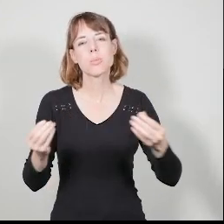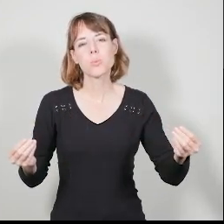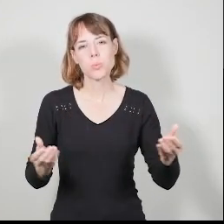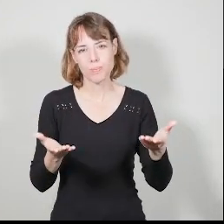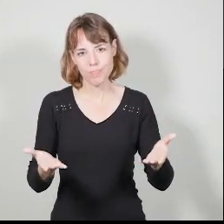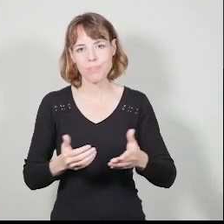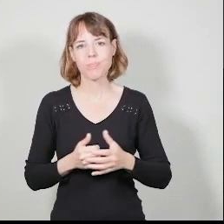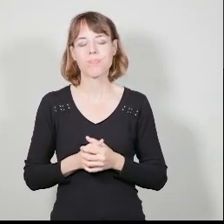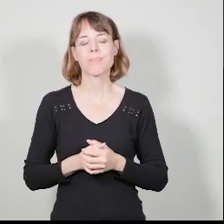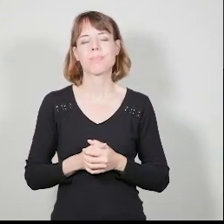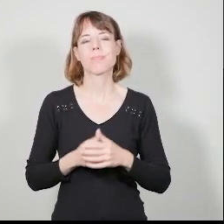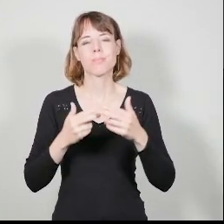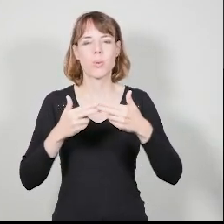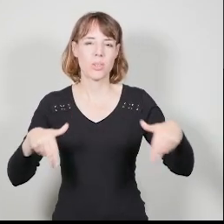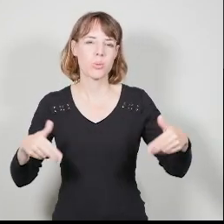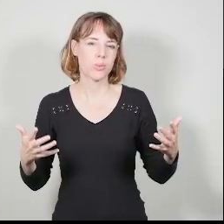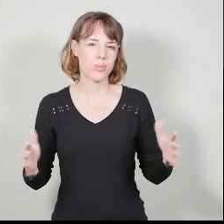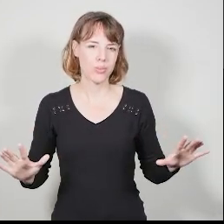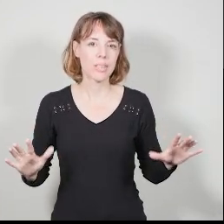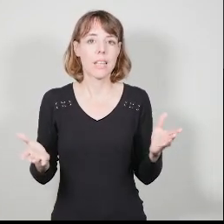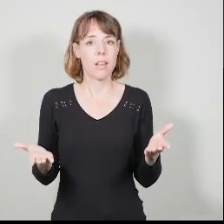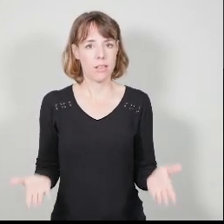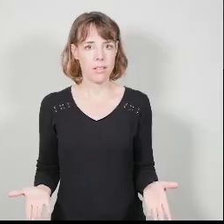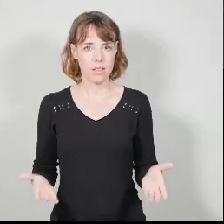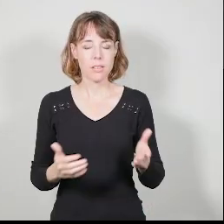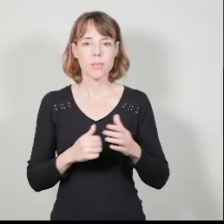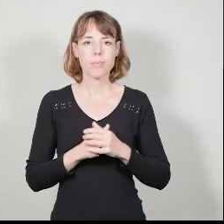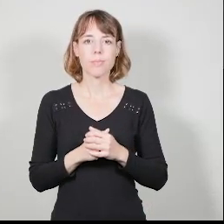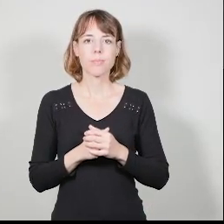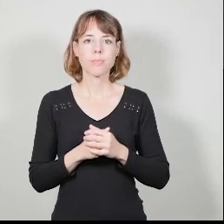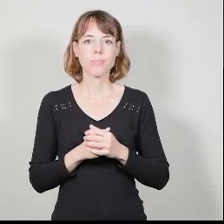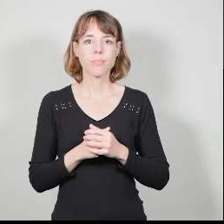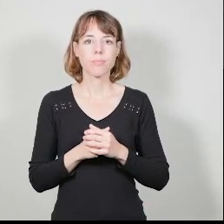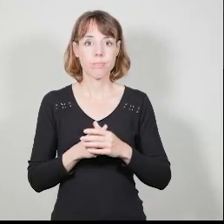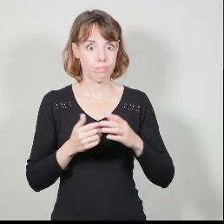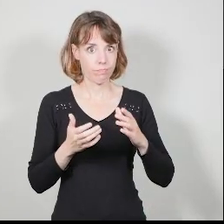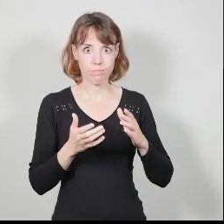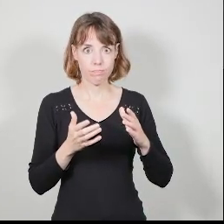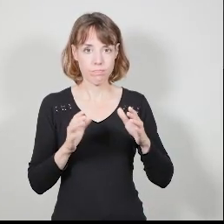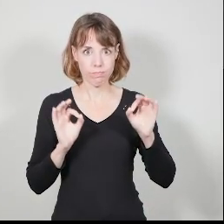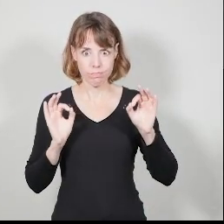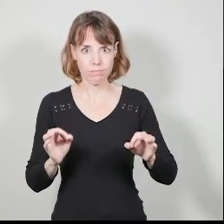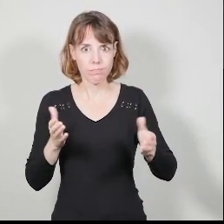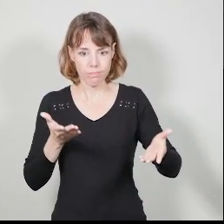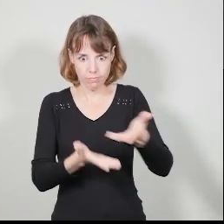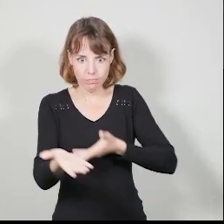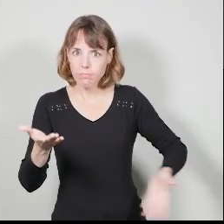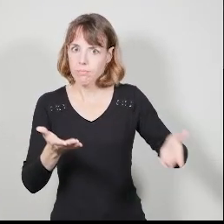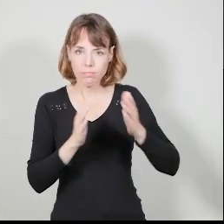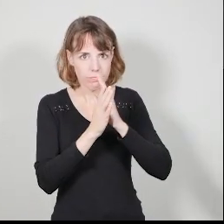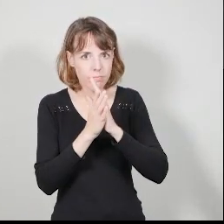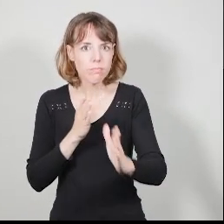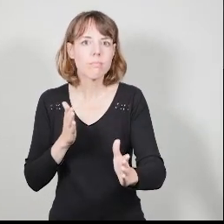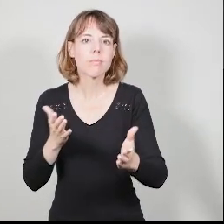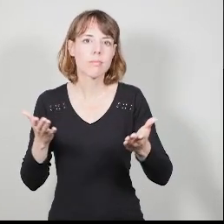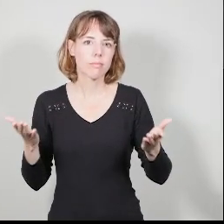deux pour cette introduction. Merci beaucoup. On va tout de suite rentrer dans le vif du sujet, dans le vif de nos échanges de la journée,